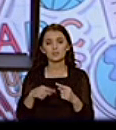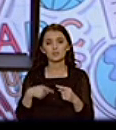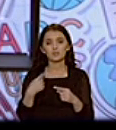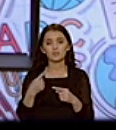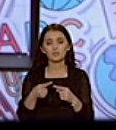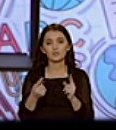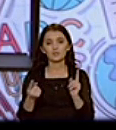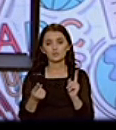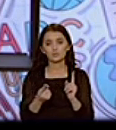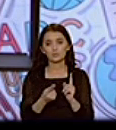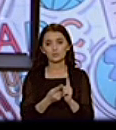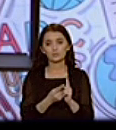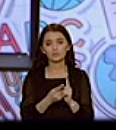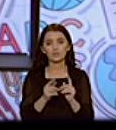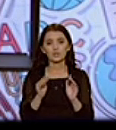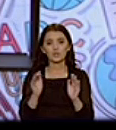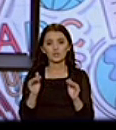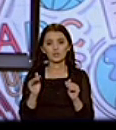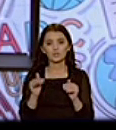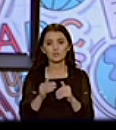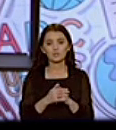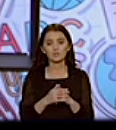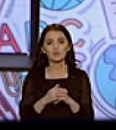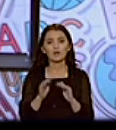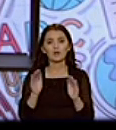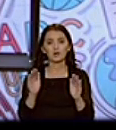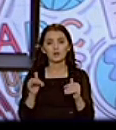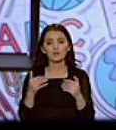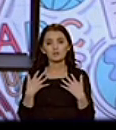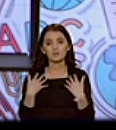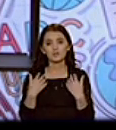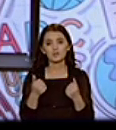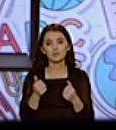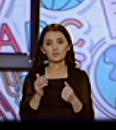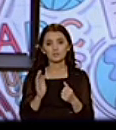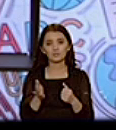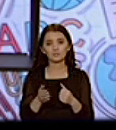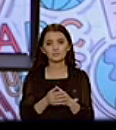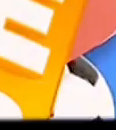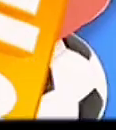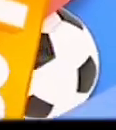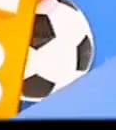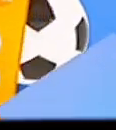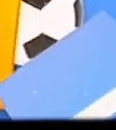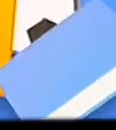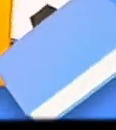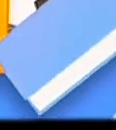bilan keyingi efir orqali ko'rishguncha xayrlashamiz. Xayr, salomat bo'ling.